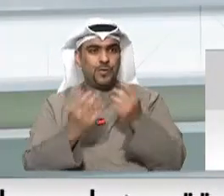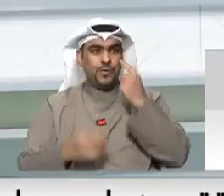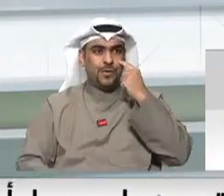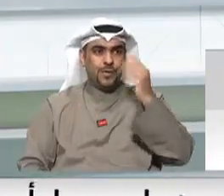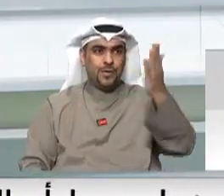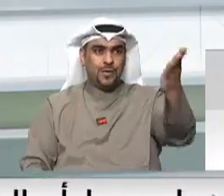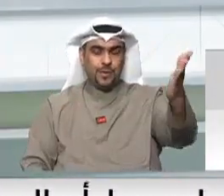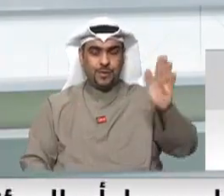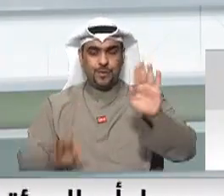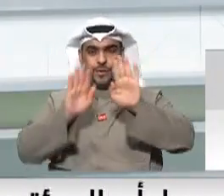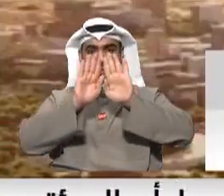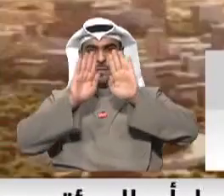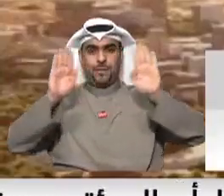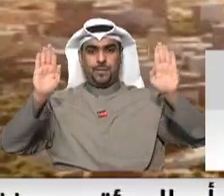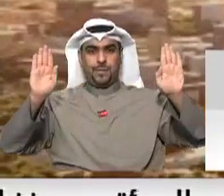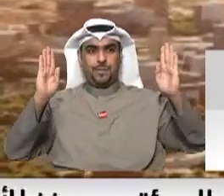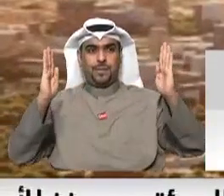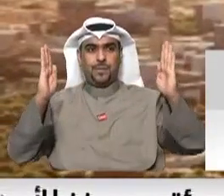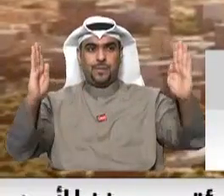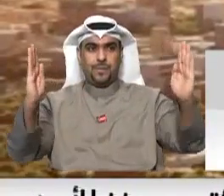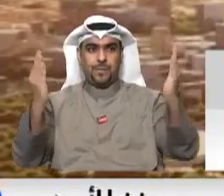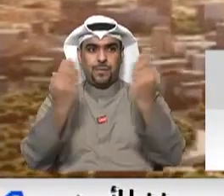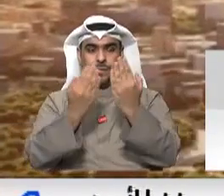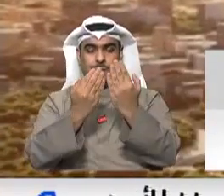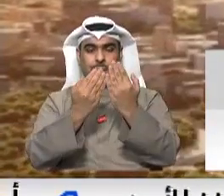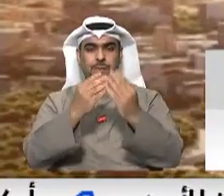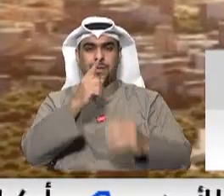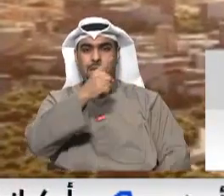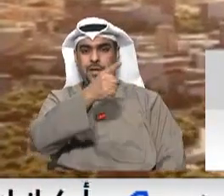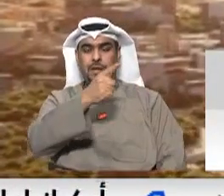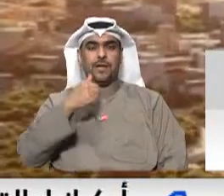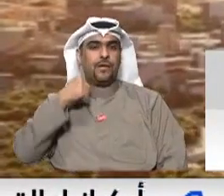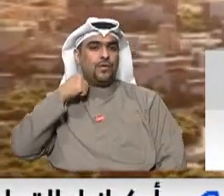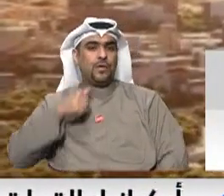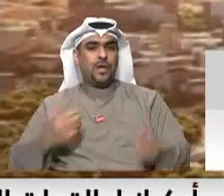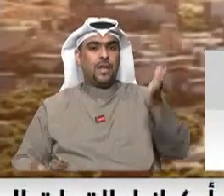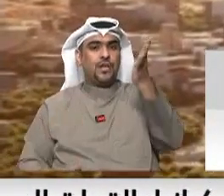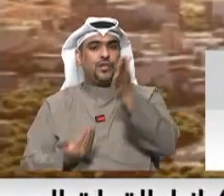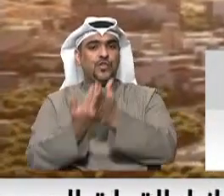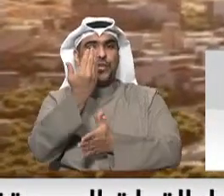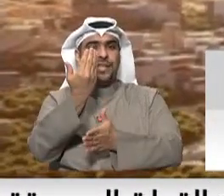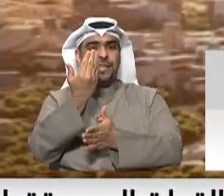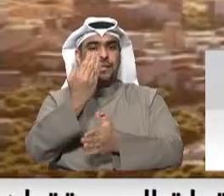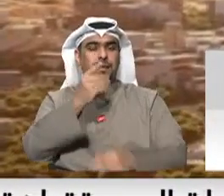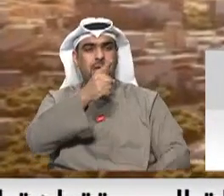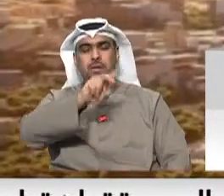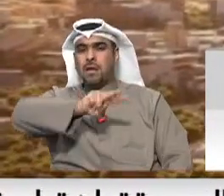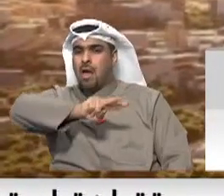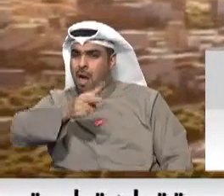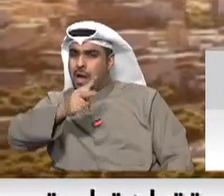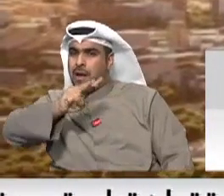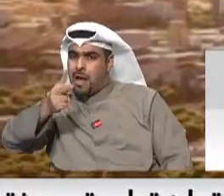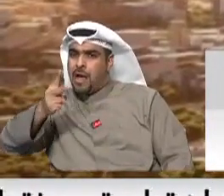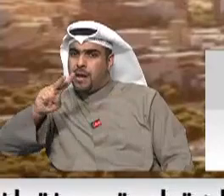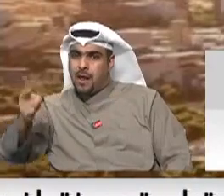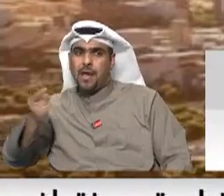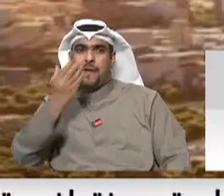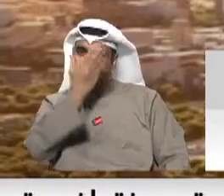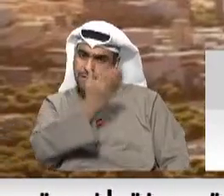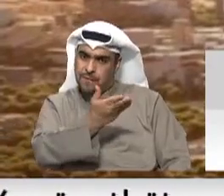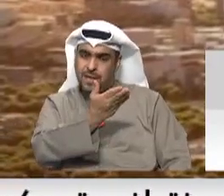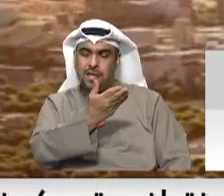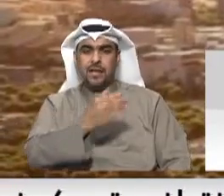اكبر داون تاون حديث عالميا في مدينه الرياض بهدف الاسهام في الارتقاء بمستقبل العاصمه